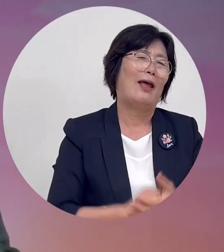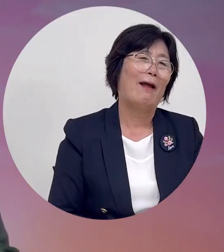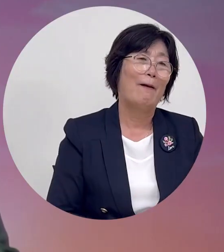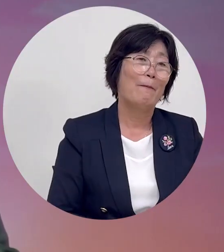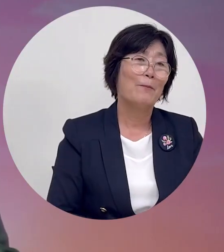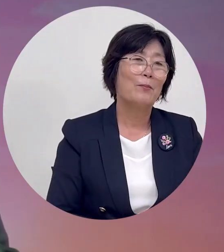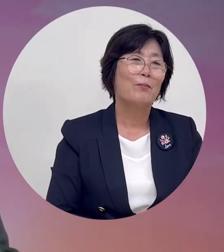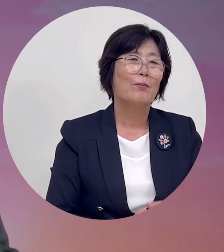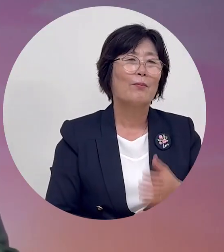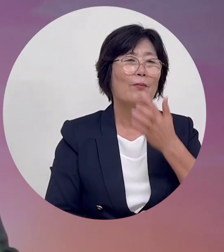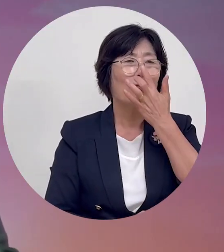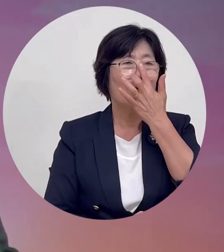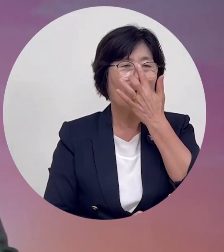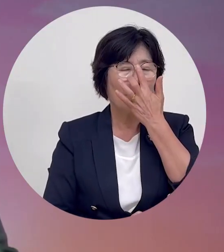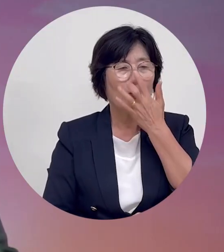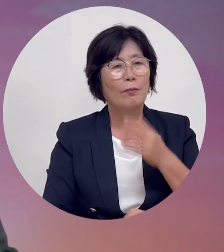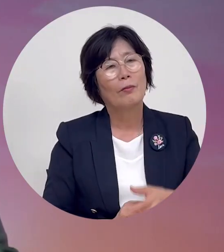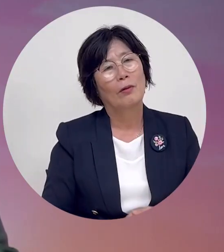느껴지겠지만 기도예요.